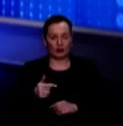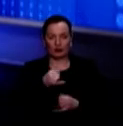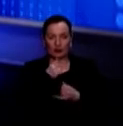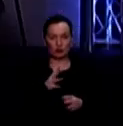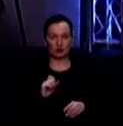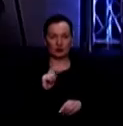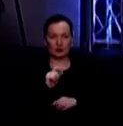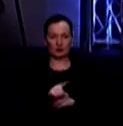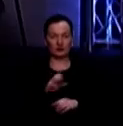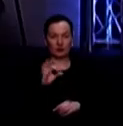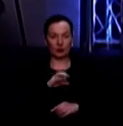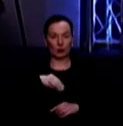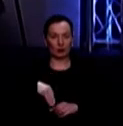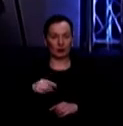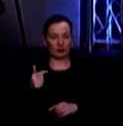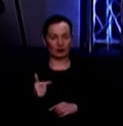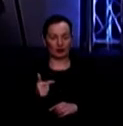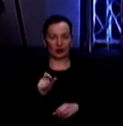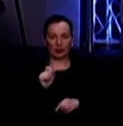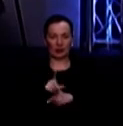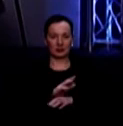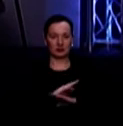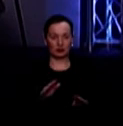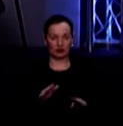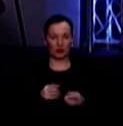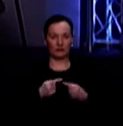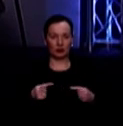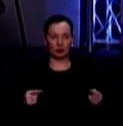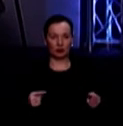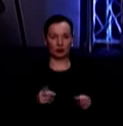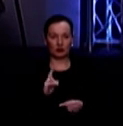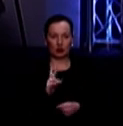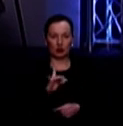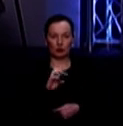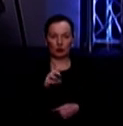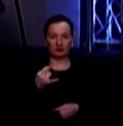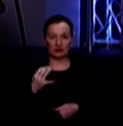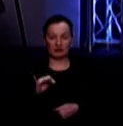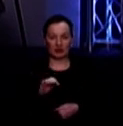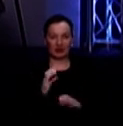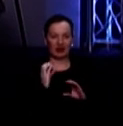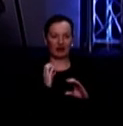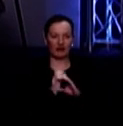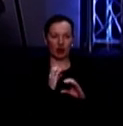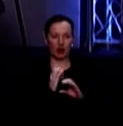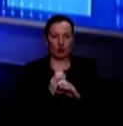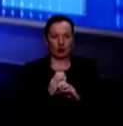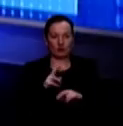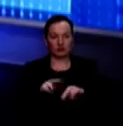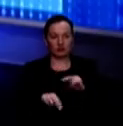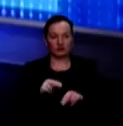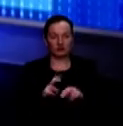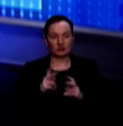ОТГ не замовляє продукцію Крюківського вагонобудівного заводу. І я ж все ж таки думаю, що